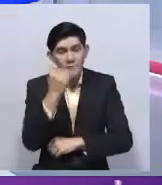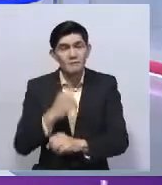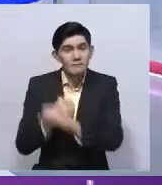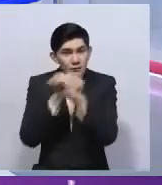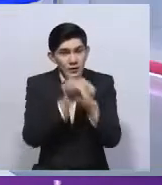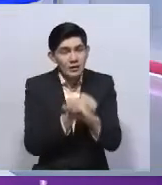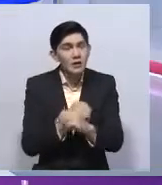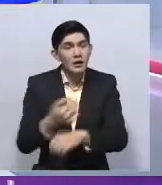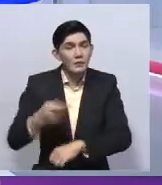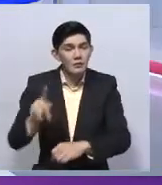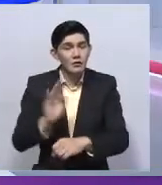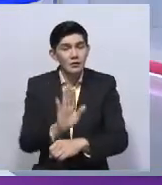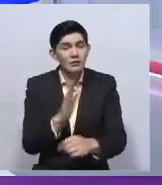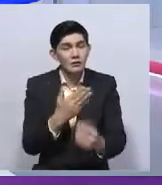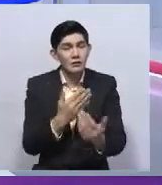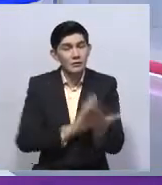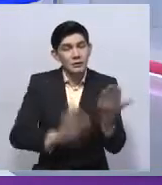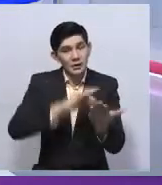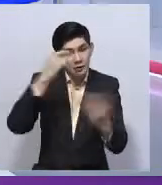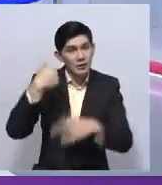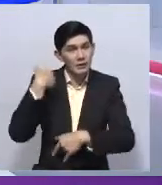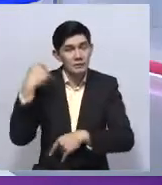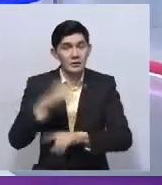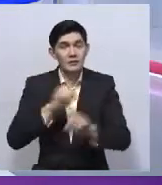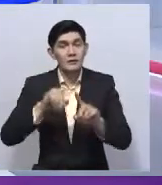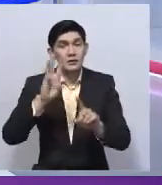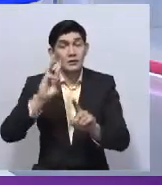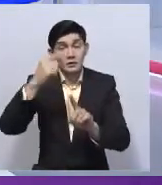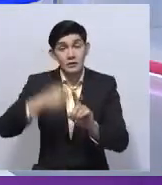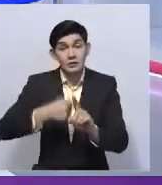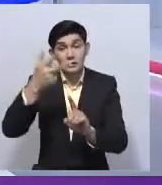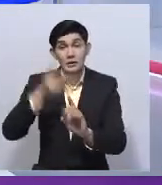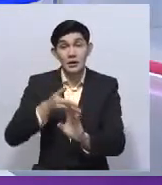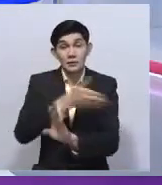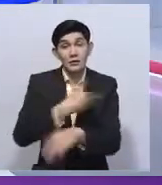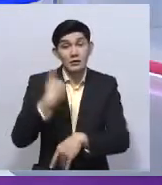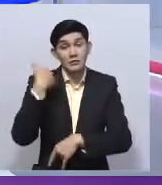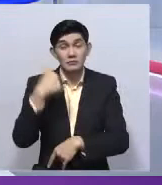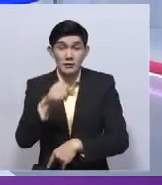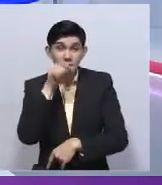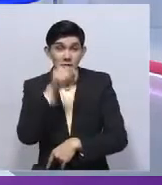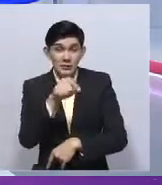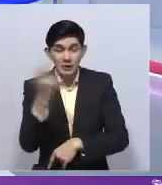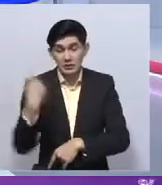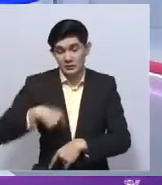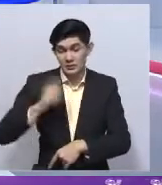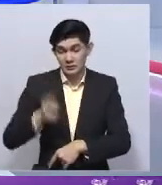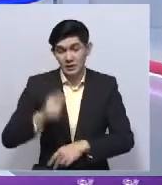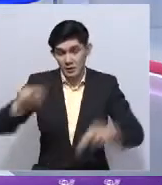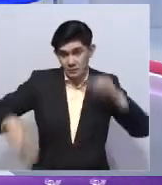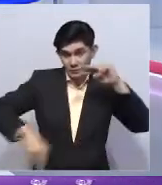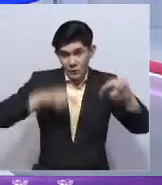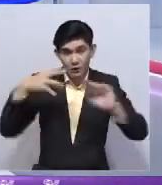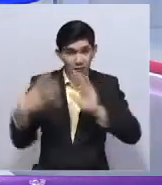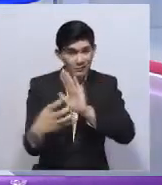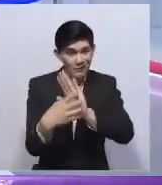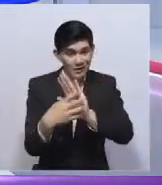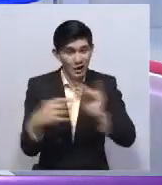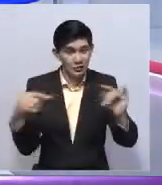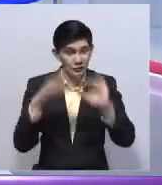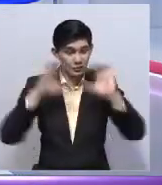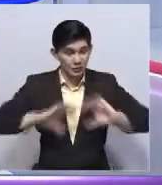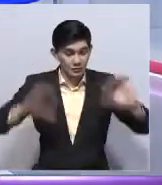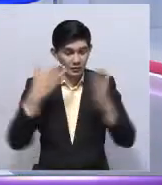จะปกป้องผลประโยชน์ของประเทศชาติล่าสุดเมื่อวันที่6มีนาคมที่ผ่านมาก็มีคำสั่งจากศาลปกครองกลางนะคะว่า